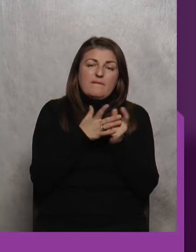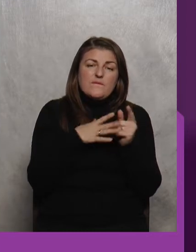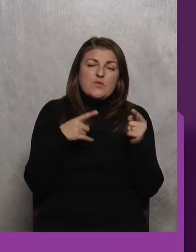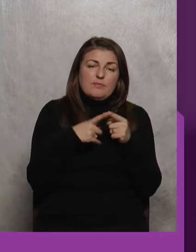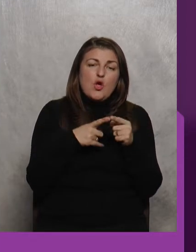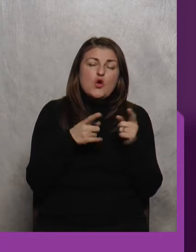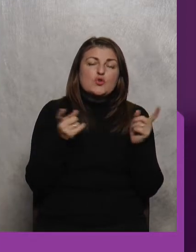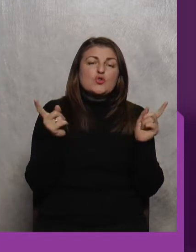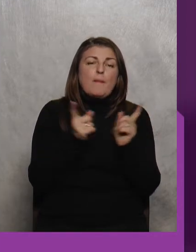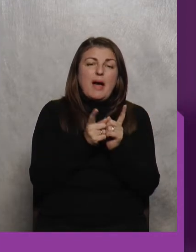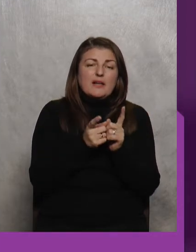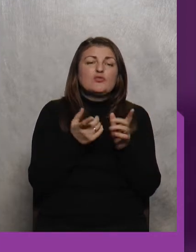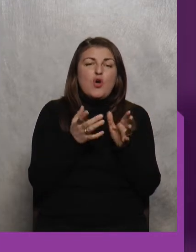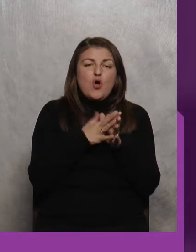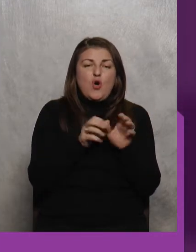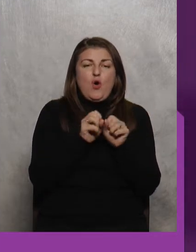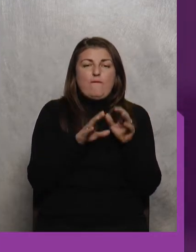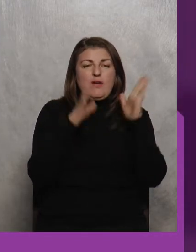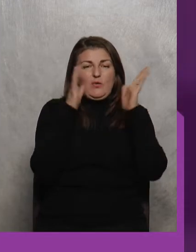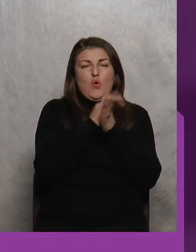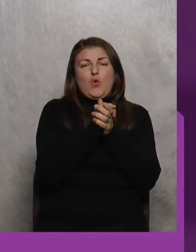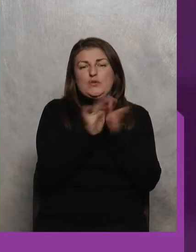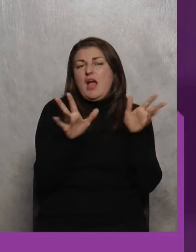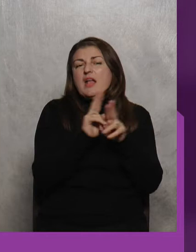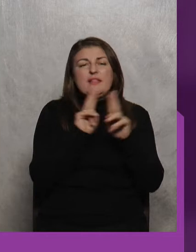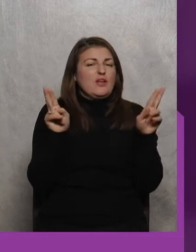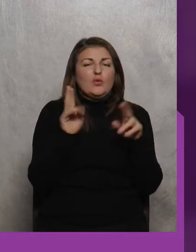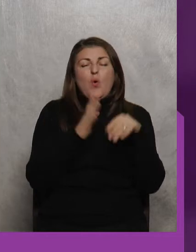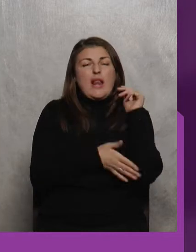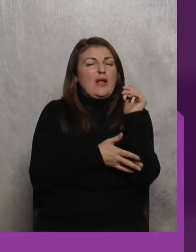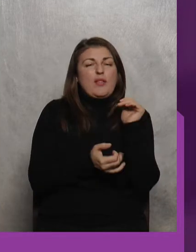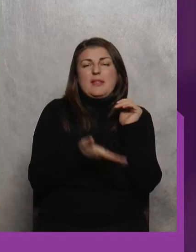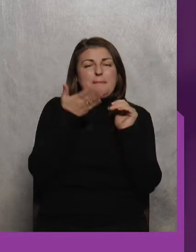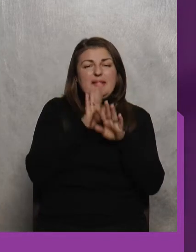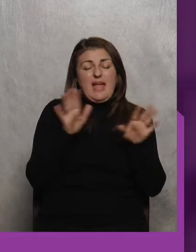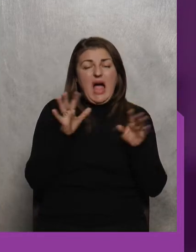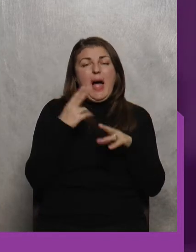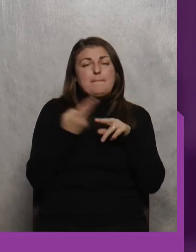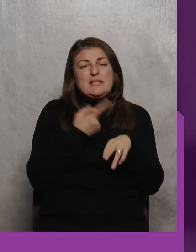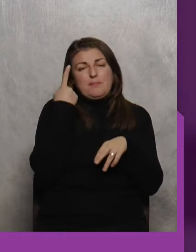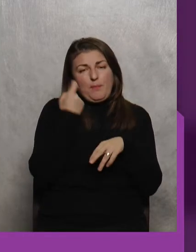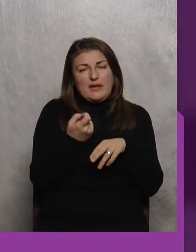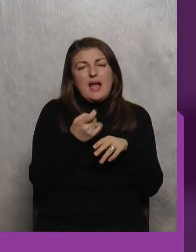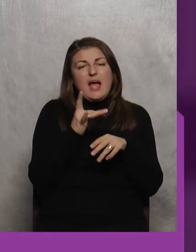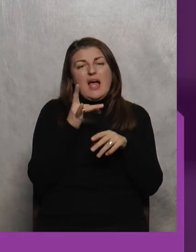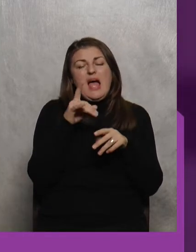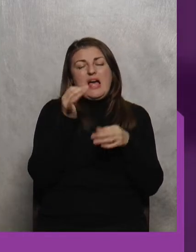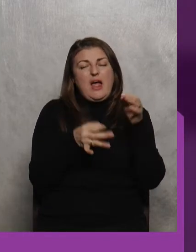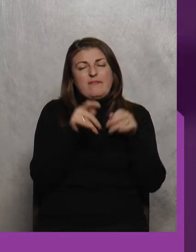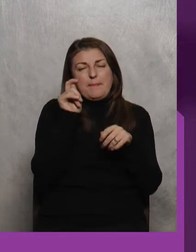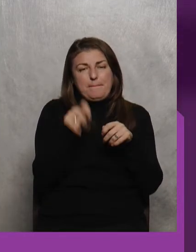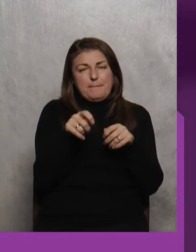відповідно, суперники розірвалися уверху, ніхто не підняв лікоть, і без попередження рефері